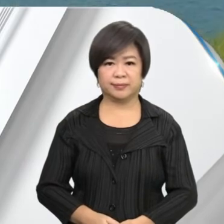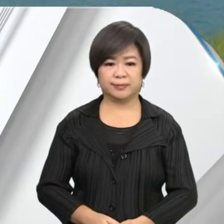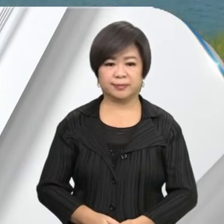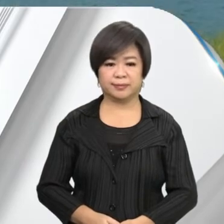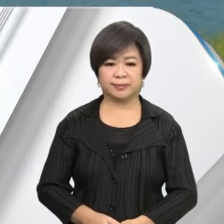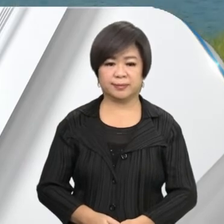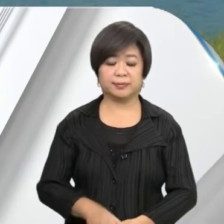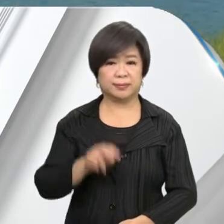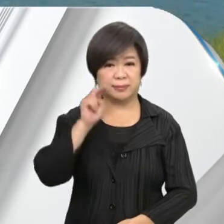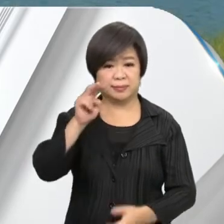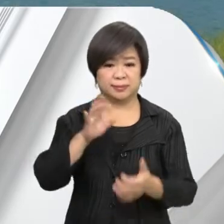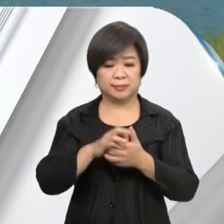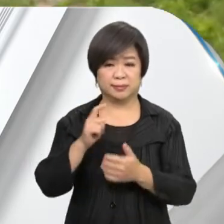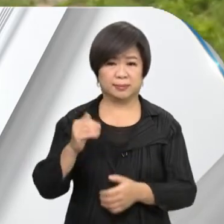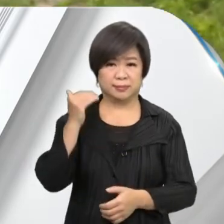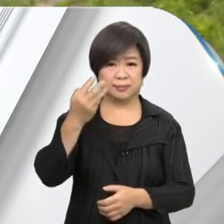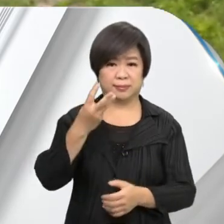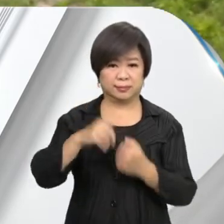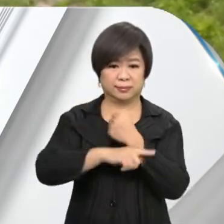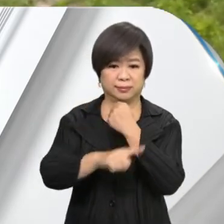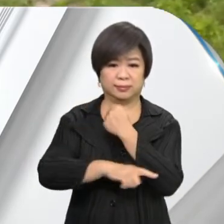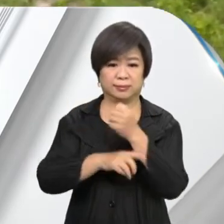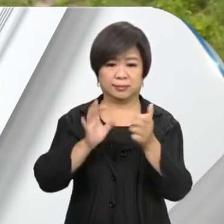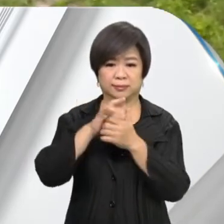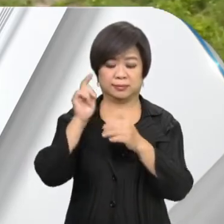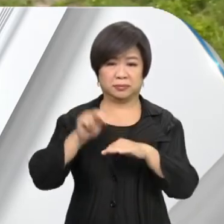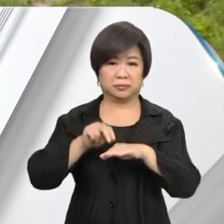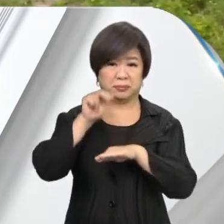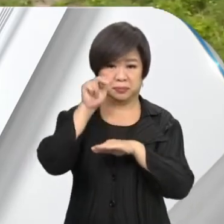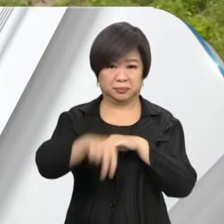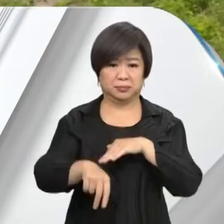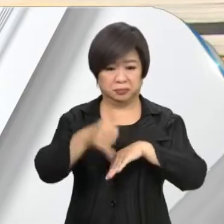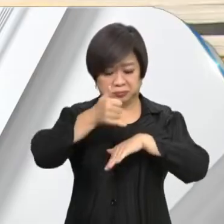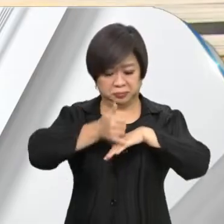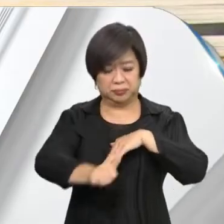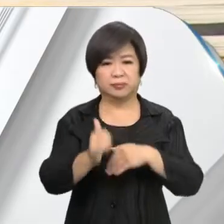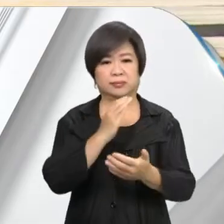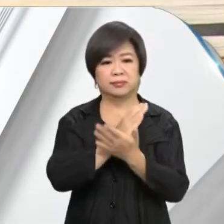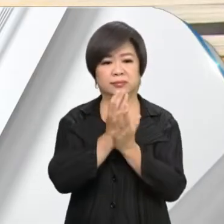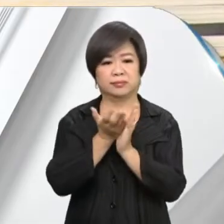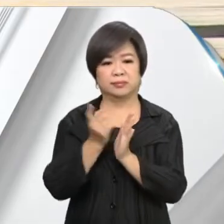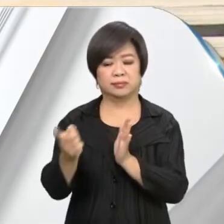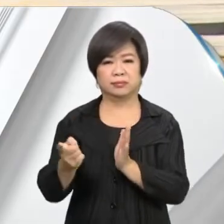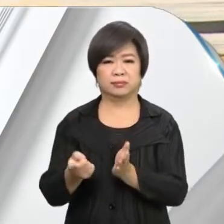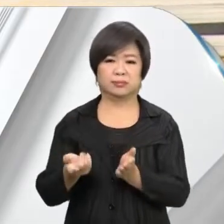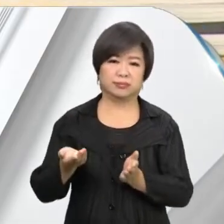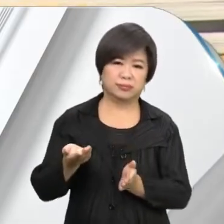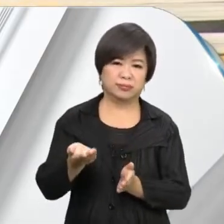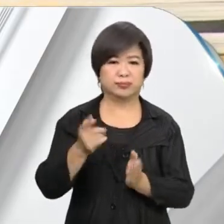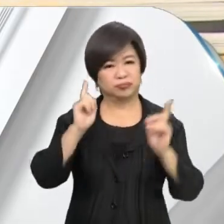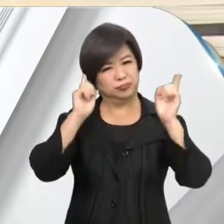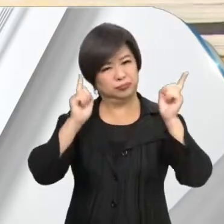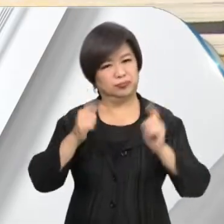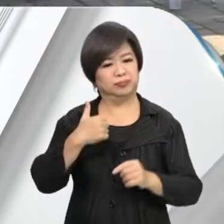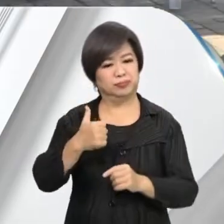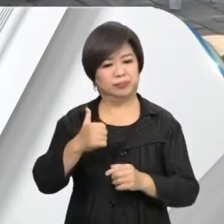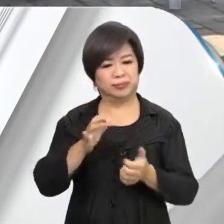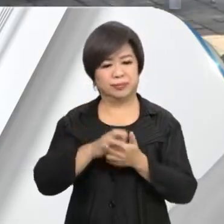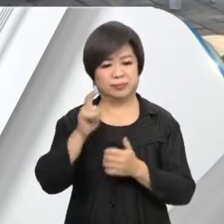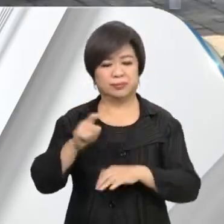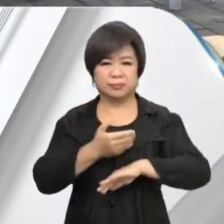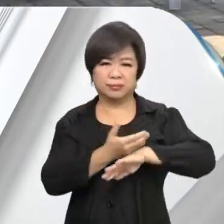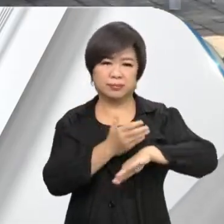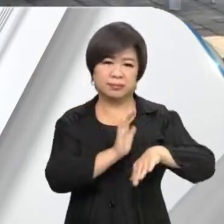什么样个挑水托、挑水设施，也是土木船限制损耗。有民众想告诉，日本损耗的数目严